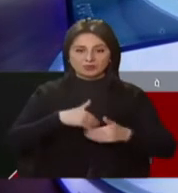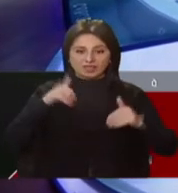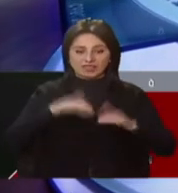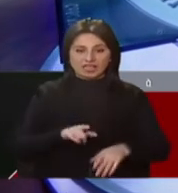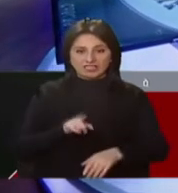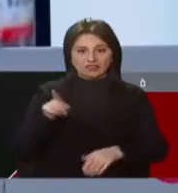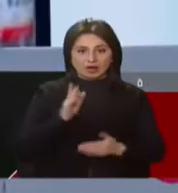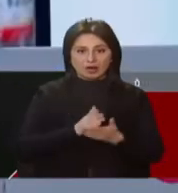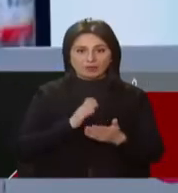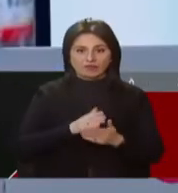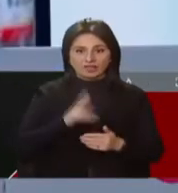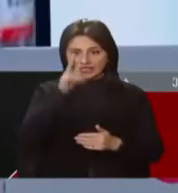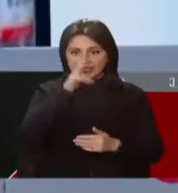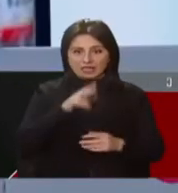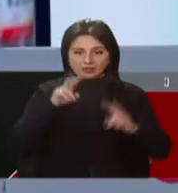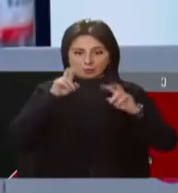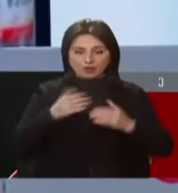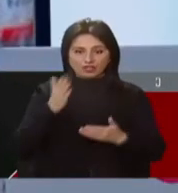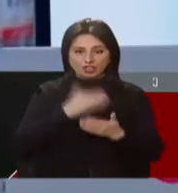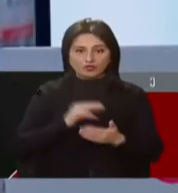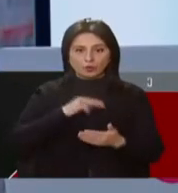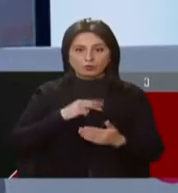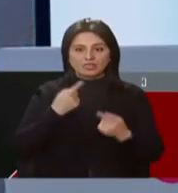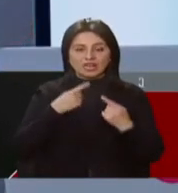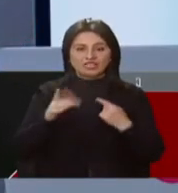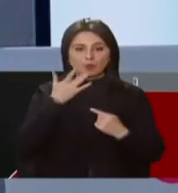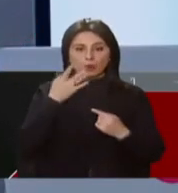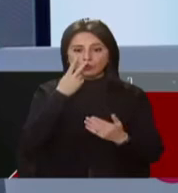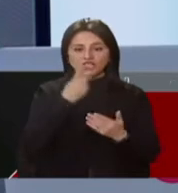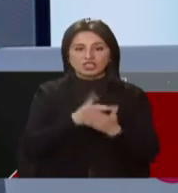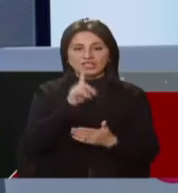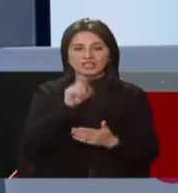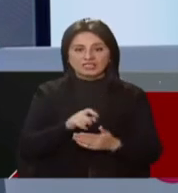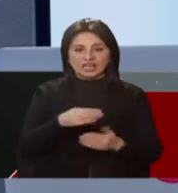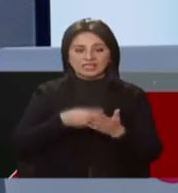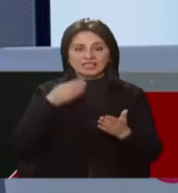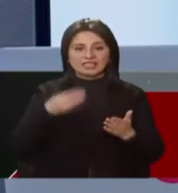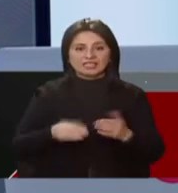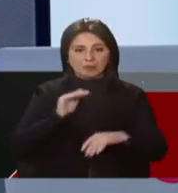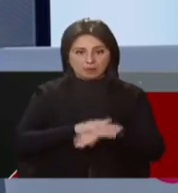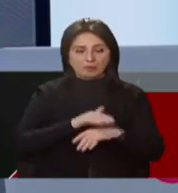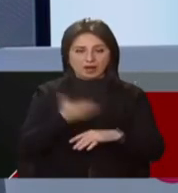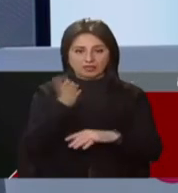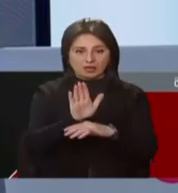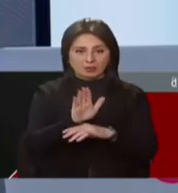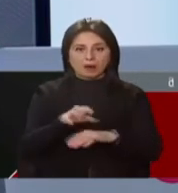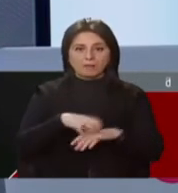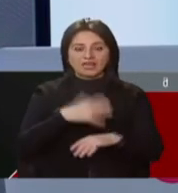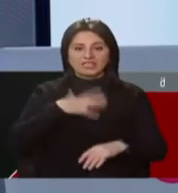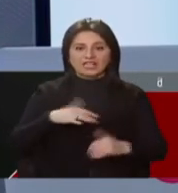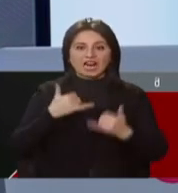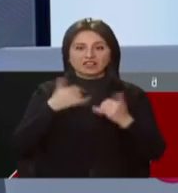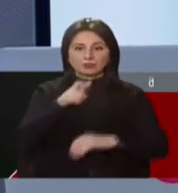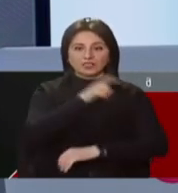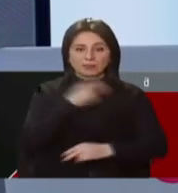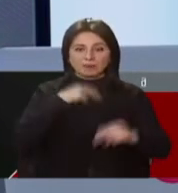daskvas ishvelieben. Samtvani moklavis shemdeg uqebam gasqobuli politikuri shekhedulebebis gamo diskriminatsiis faktebi daadgina. Partia sakartvelostvis